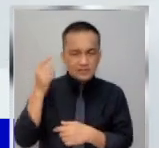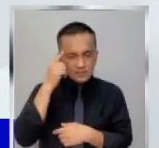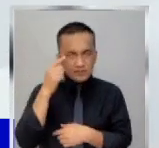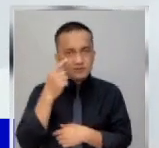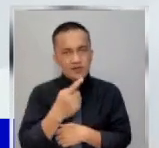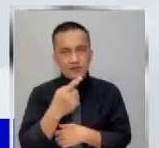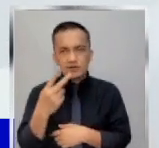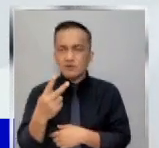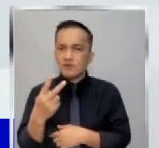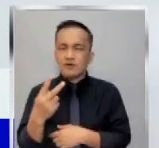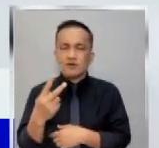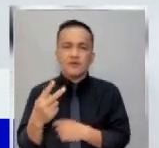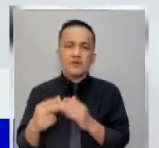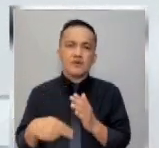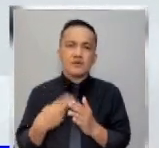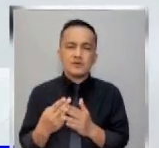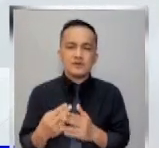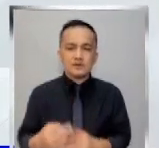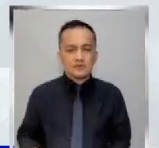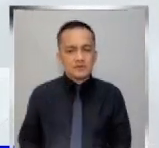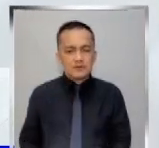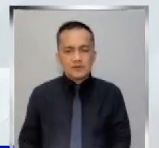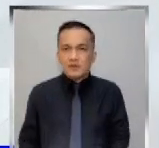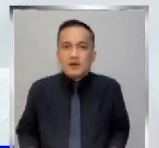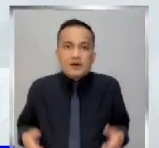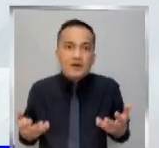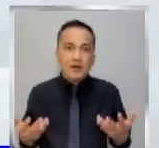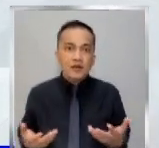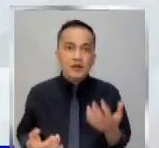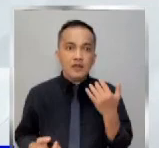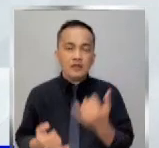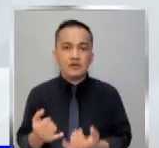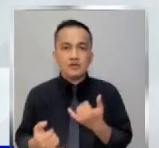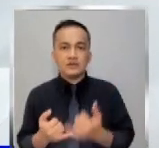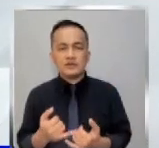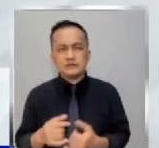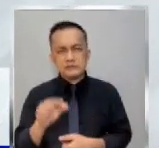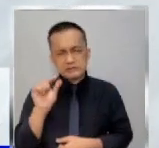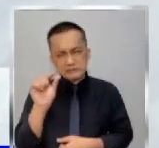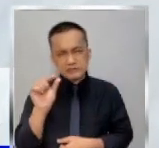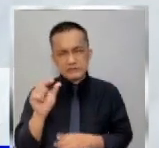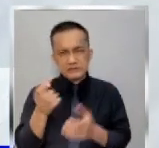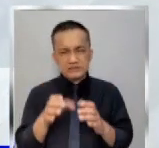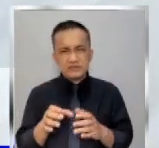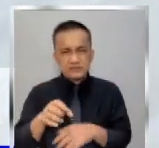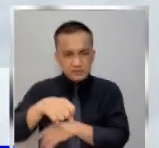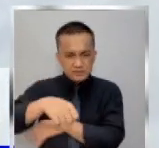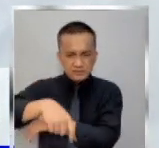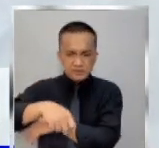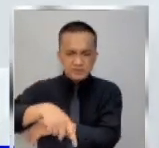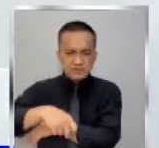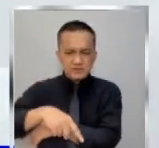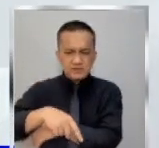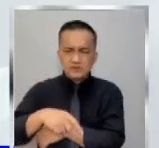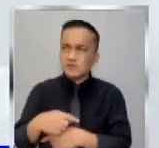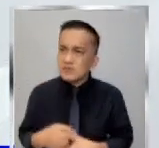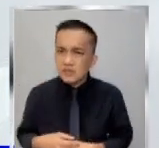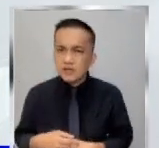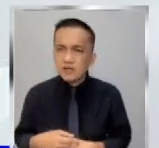whatever. Hanggang may slim chance nung mga 11 ng gabi pero wala, na-cancel. And